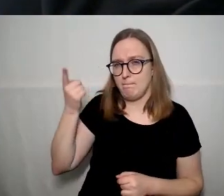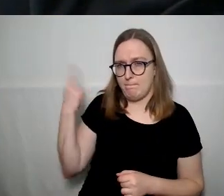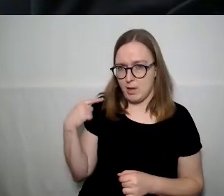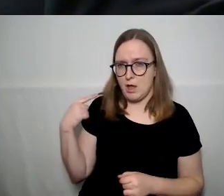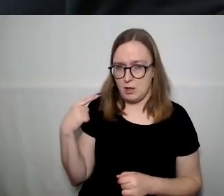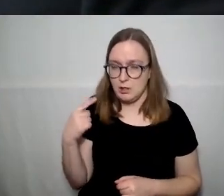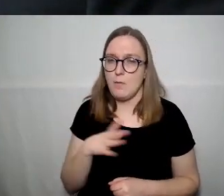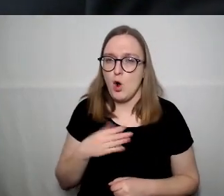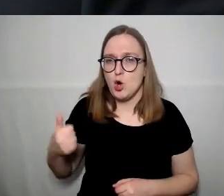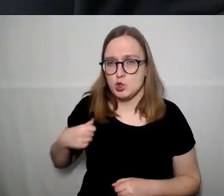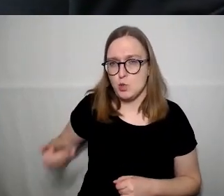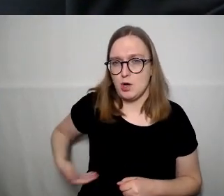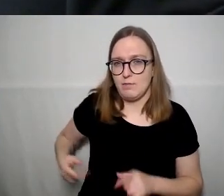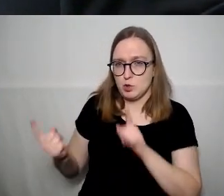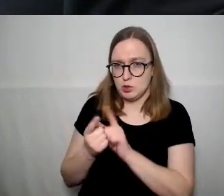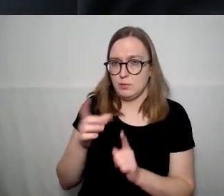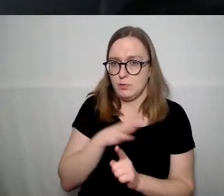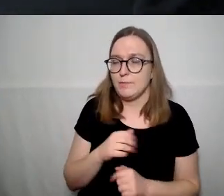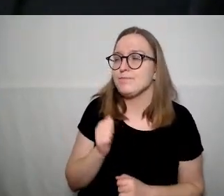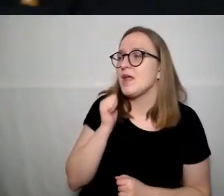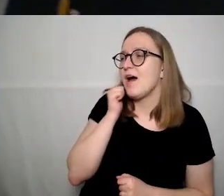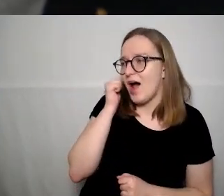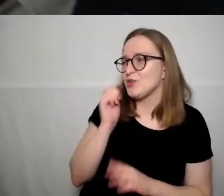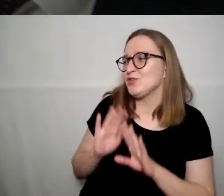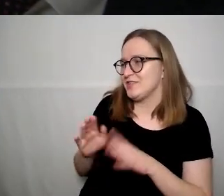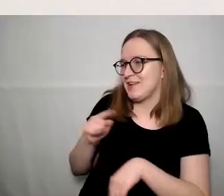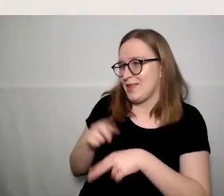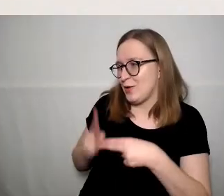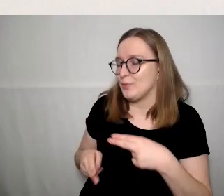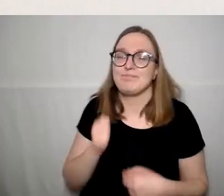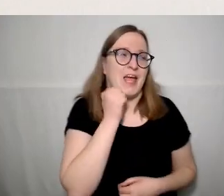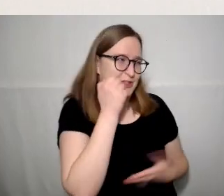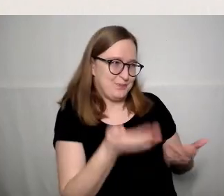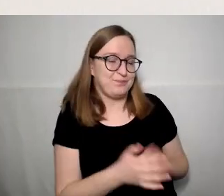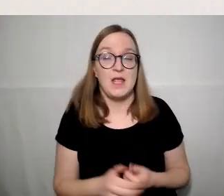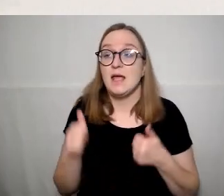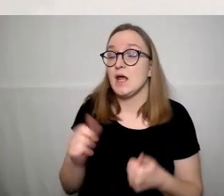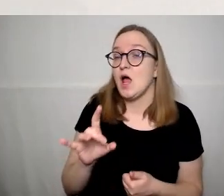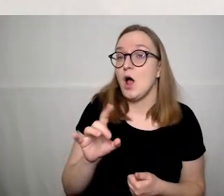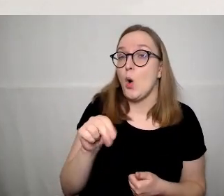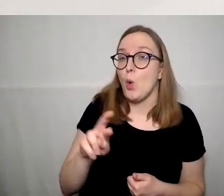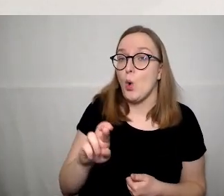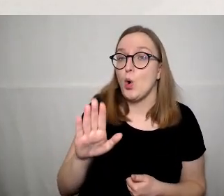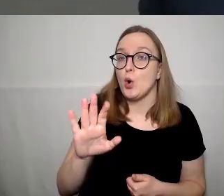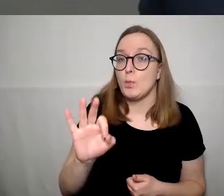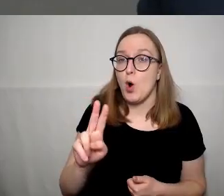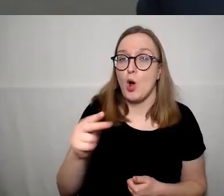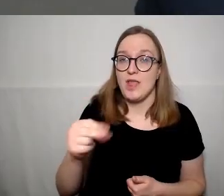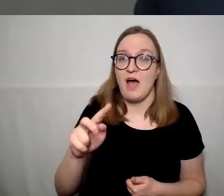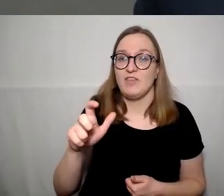su gyventojais. Ačiū. Jau. Ačiū. Pabaiga. Ačiū. Taip. Gražina Urbonavičė, prašau.